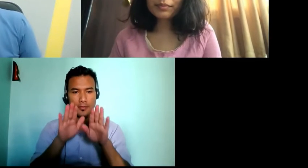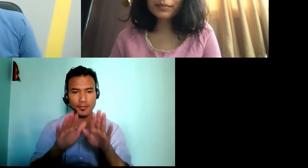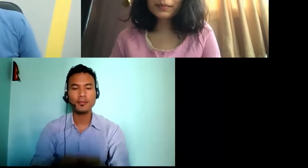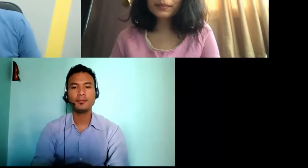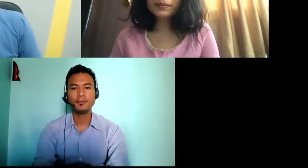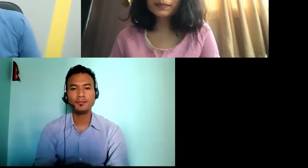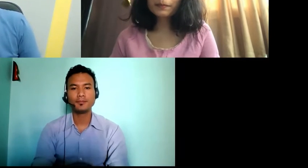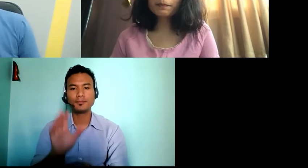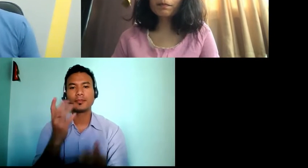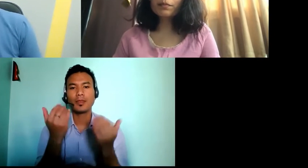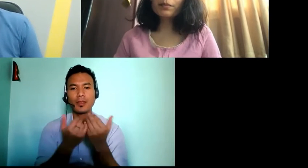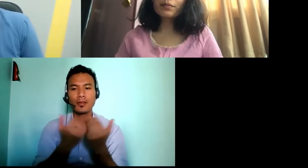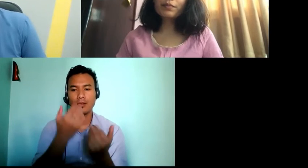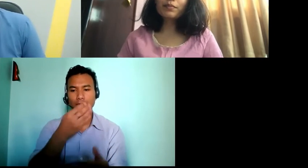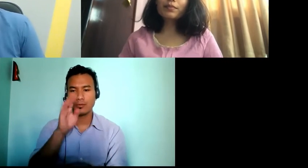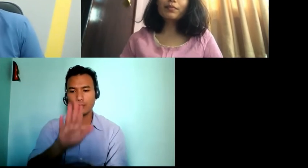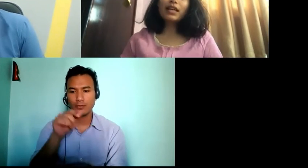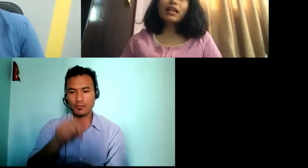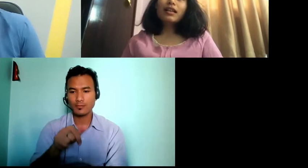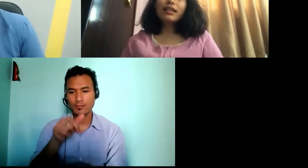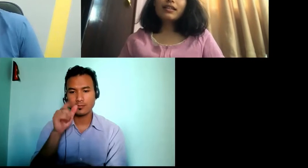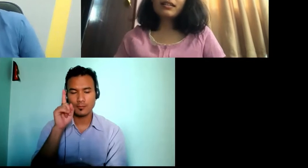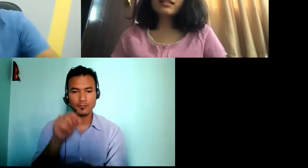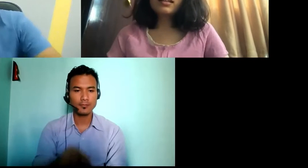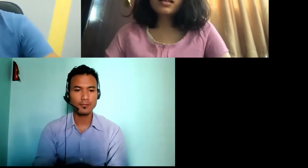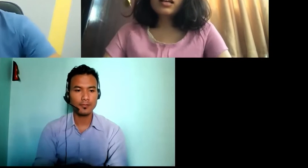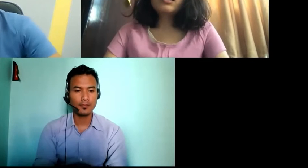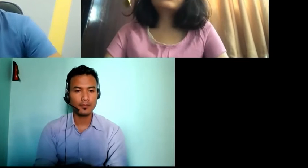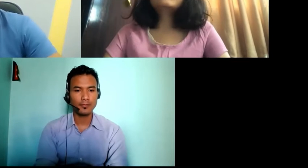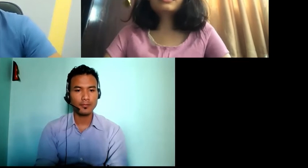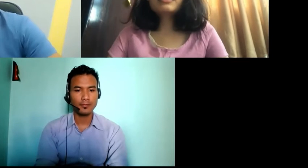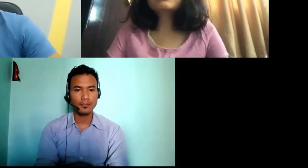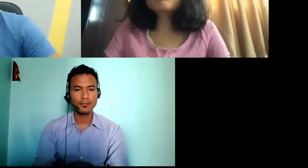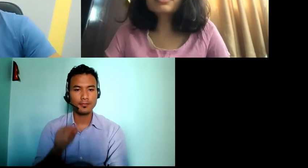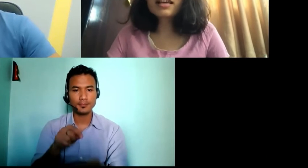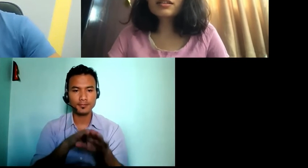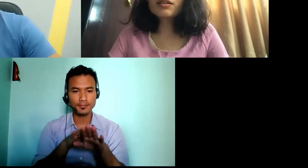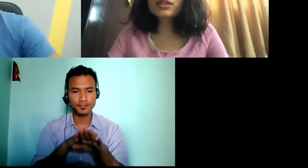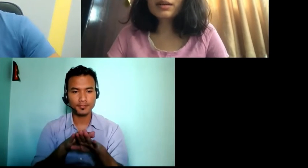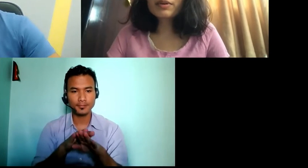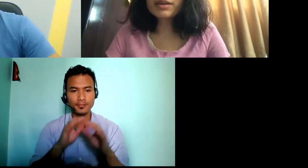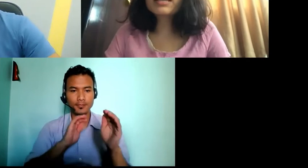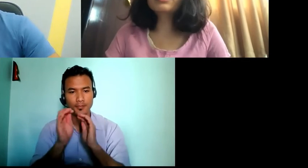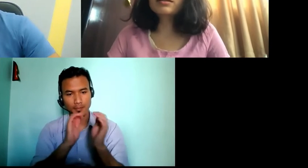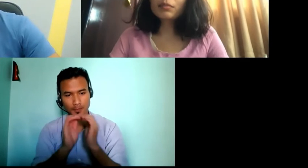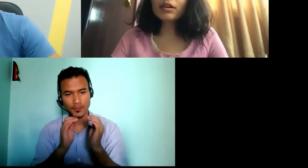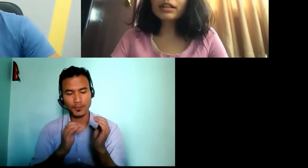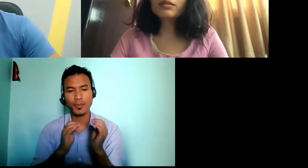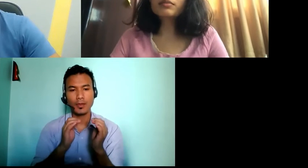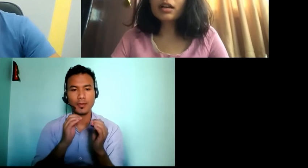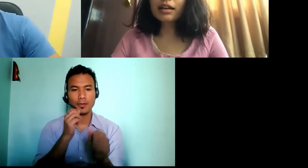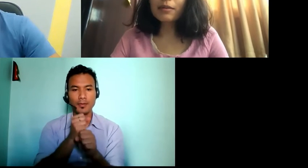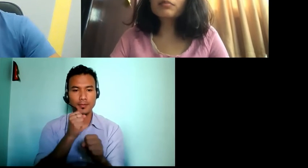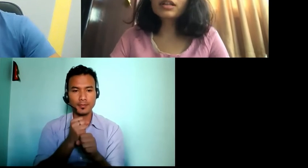अरू के गर्दै हुनुहुन्छ त सुस्मिताजी आजकल, केमा इन्भल्भ हुनुहुन्छ? अहिले त्यही काउन्सिलिङ नेपालमै म